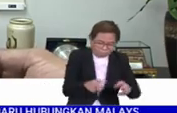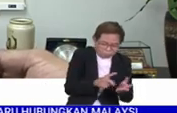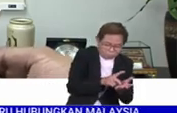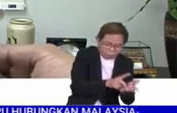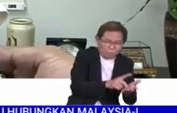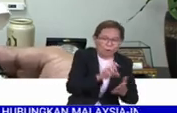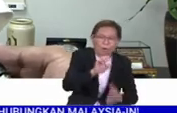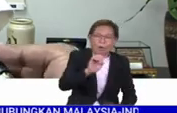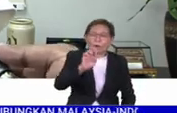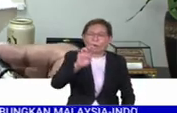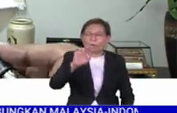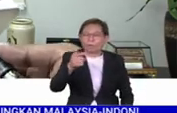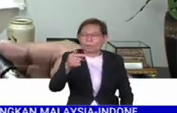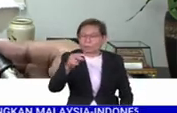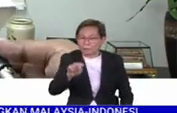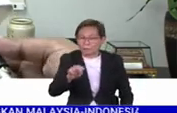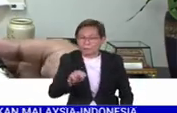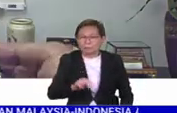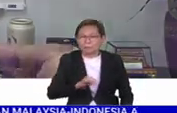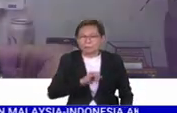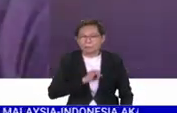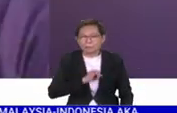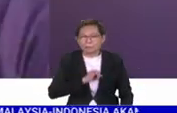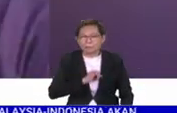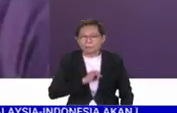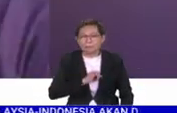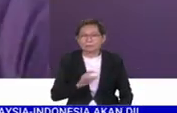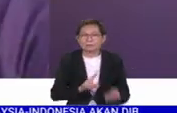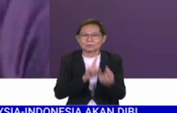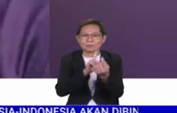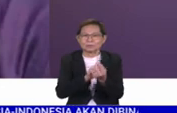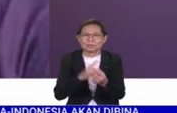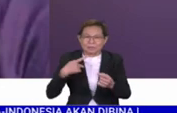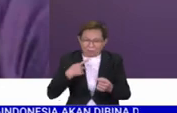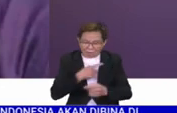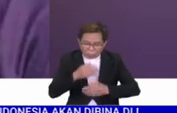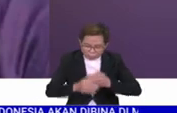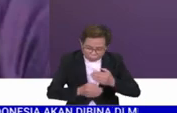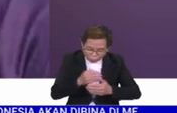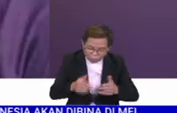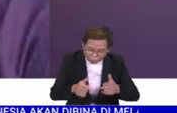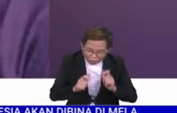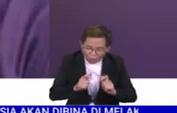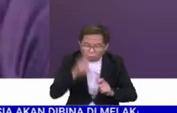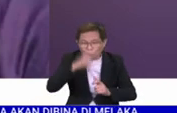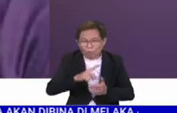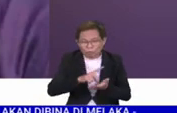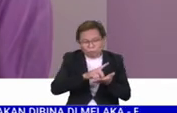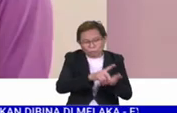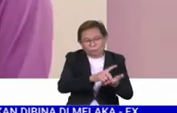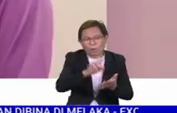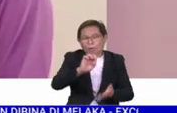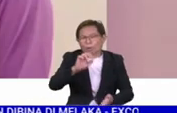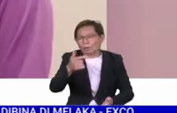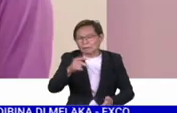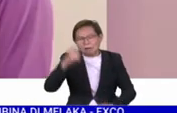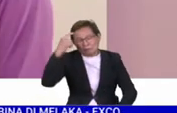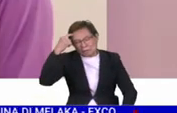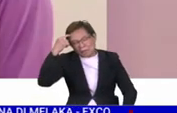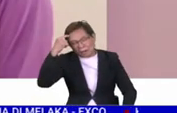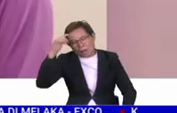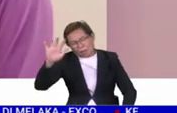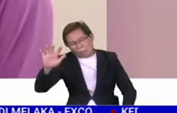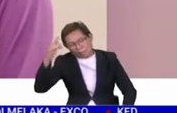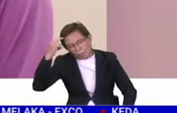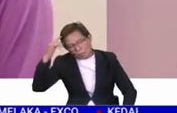pendermaan ni lah, dan saya dapat dia orang terus datang jumpa saya lah on the date tu. Kita proses segeralah untuk proses untuk ni. Saya tak fikir panjang dah.